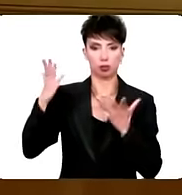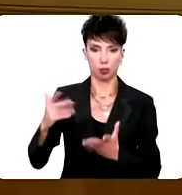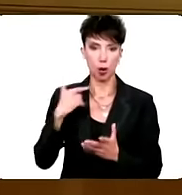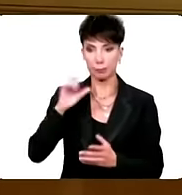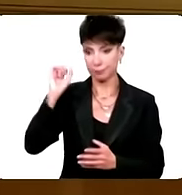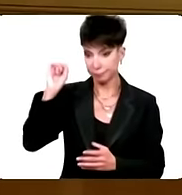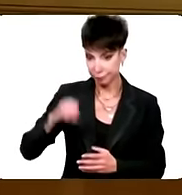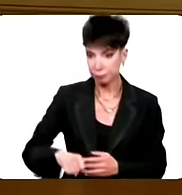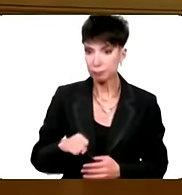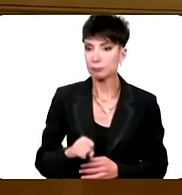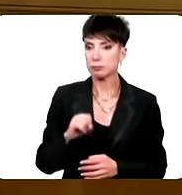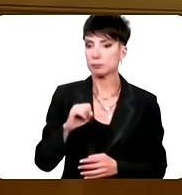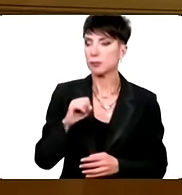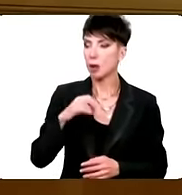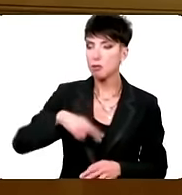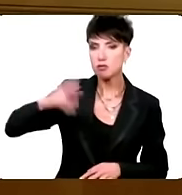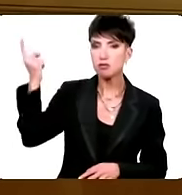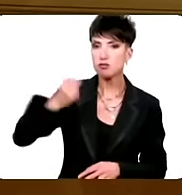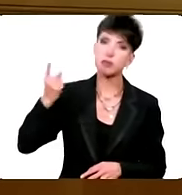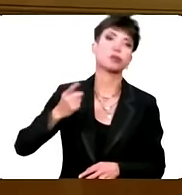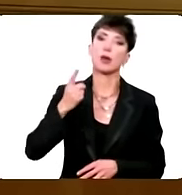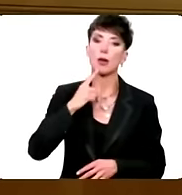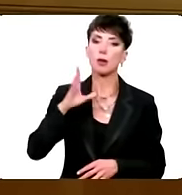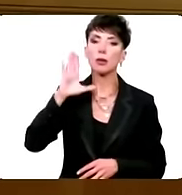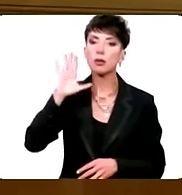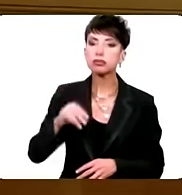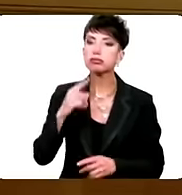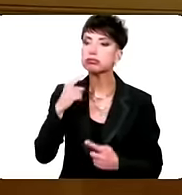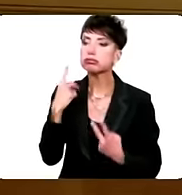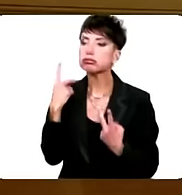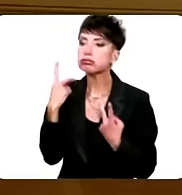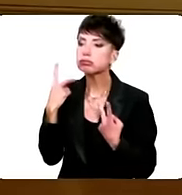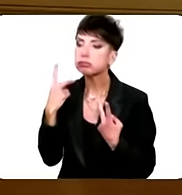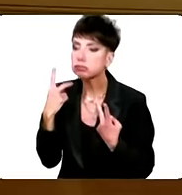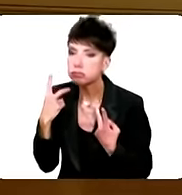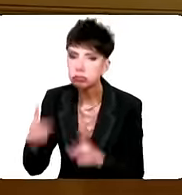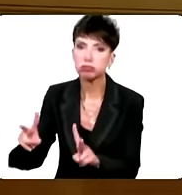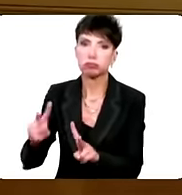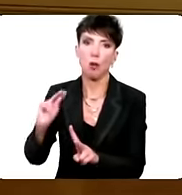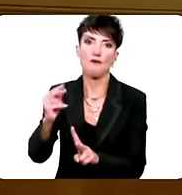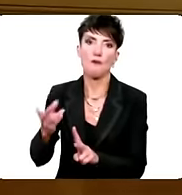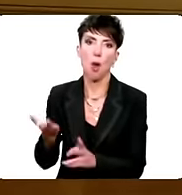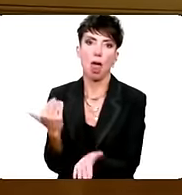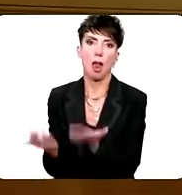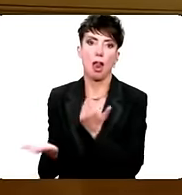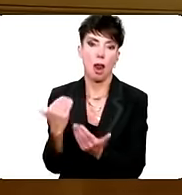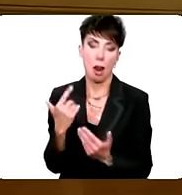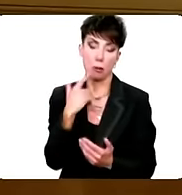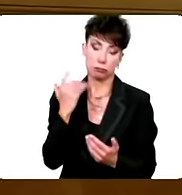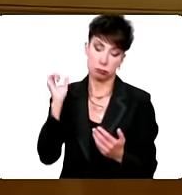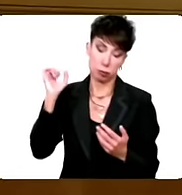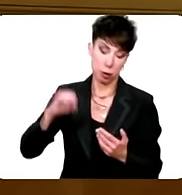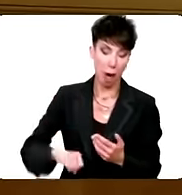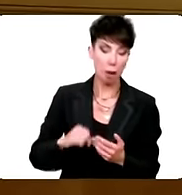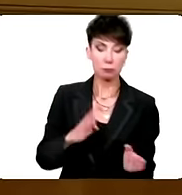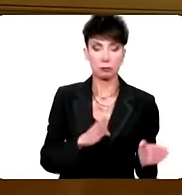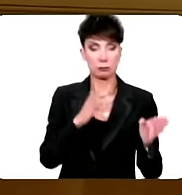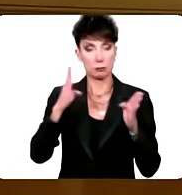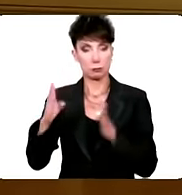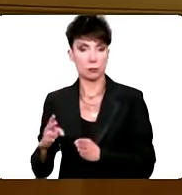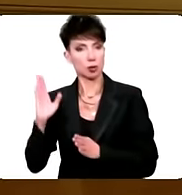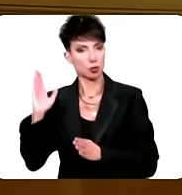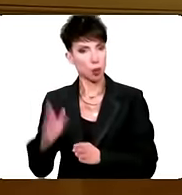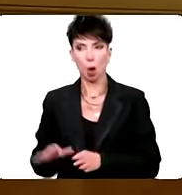οποίοι προέρχονται από τη Βουλή. Αυτή είναι η πραγματικότητά μας. Από την άλλη, έχουμε τη δυνατότητα να επιλέγουμε και ανθρώπους οι οποίοι δεν